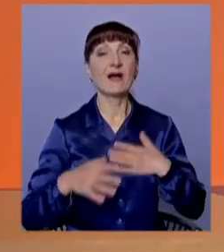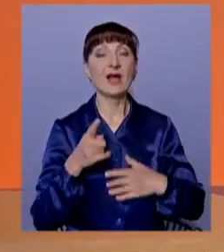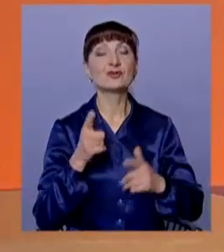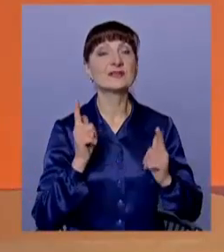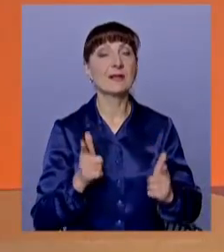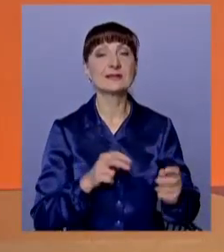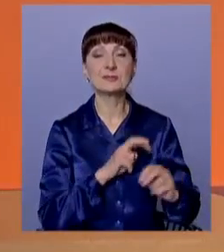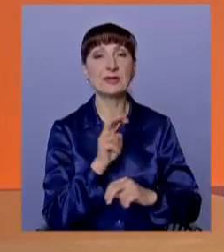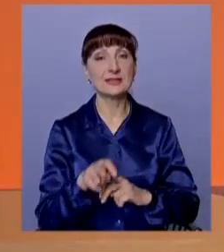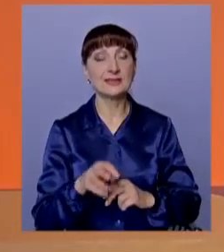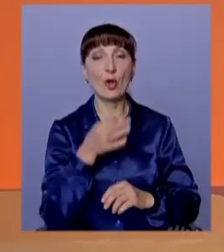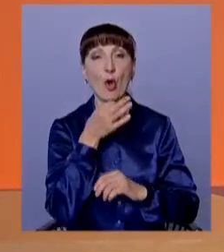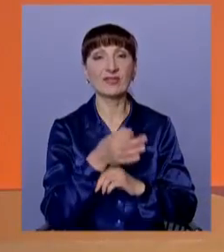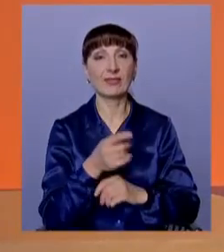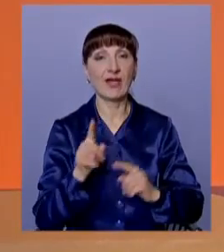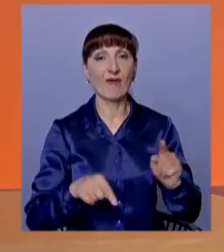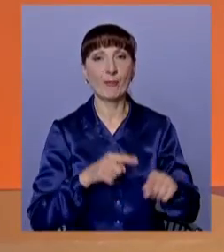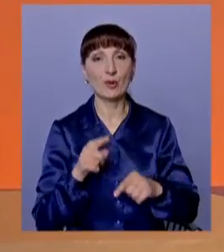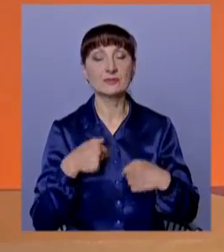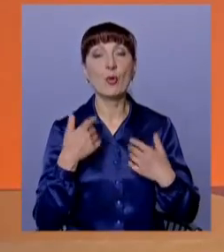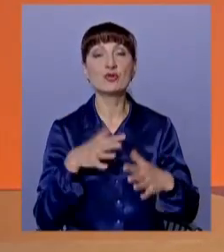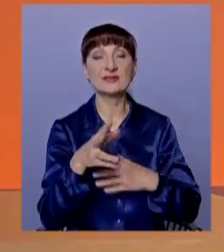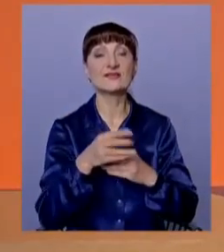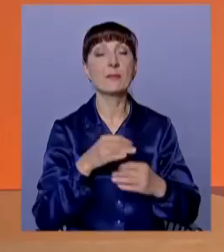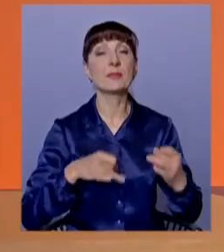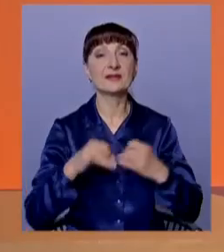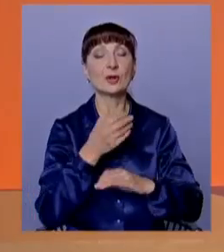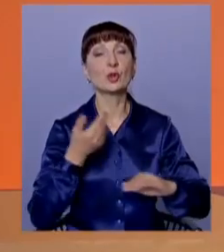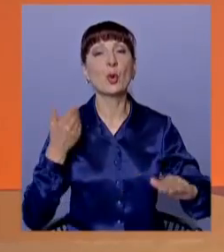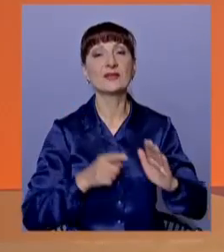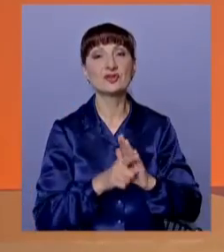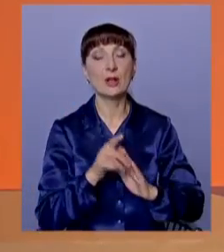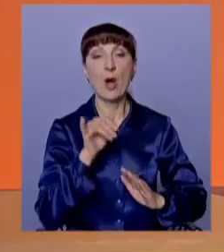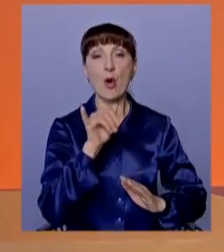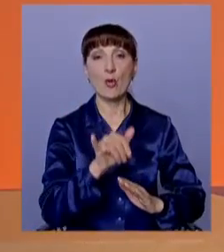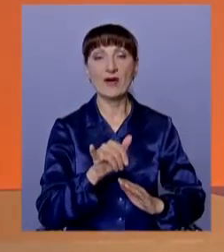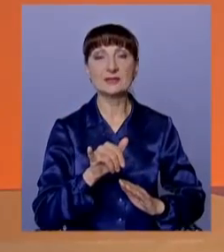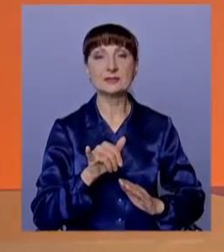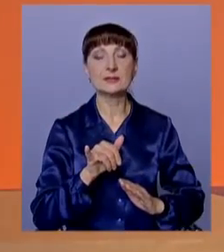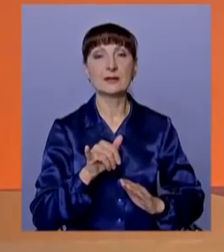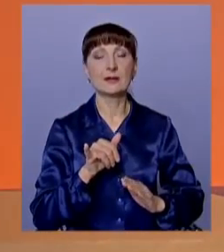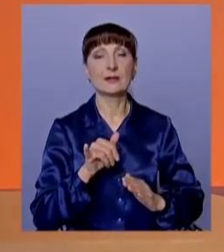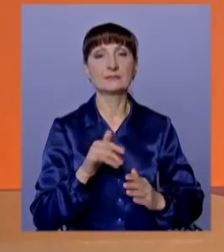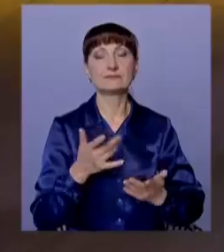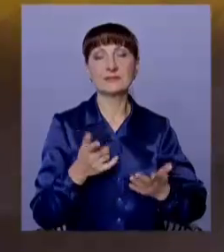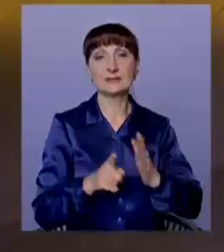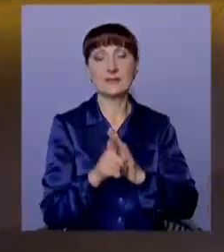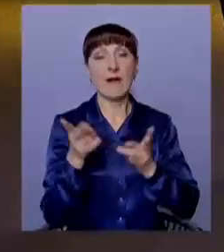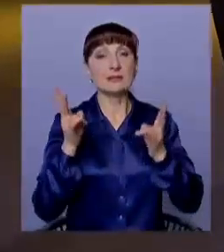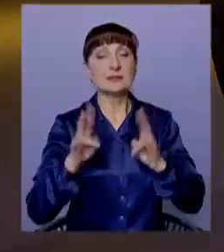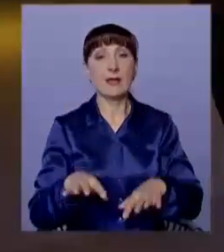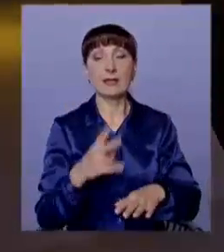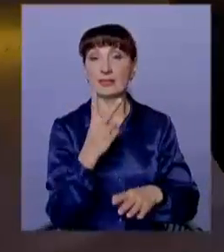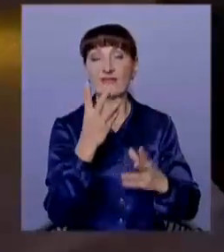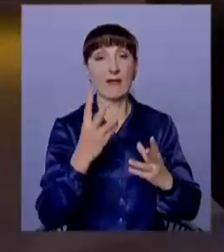на наши вопросы. Тем более мы уже с вами переговорили, да, до начала записи у вас цитнот. Осталось буквально